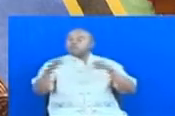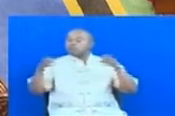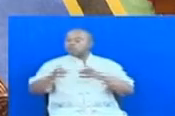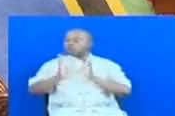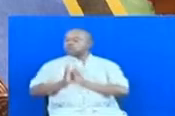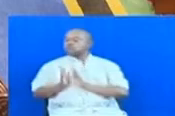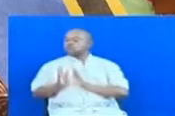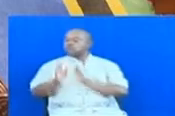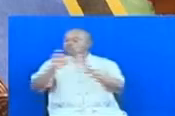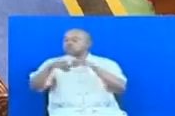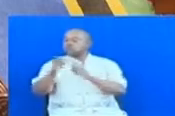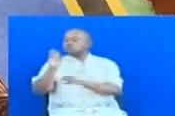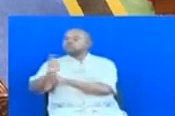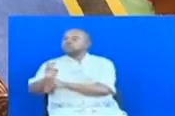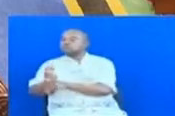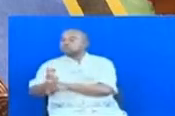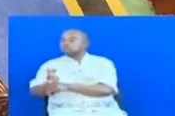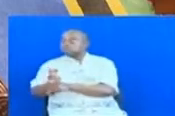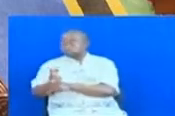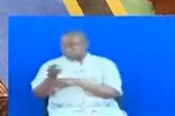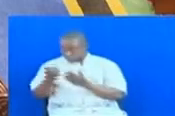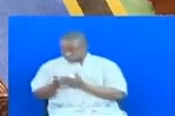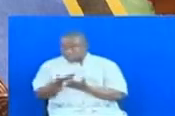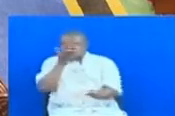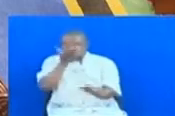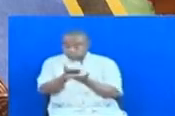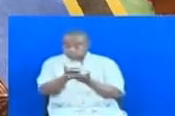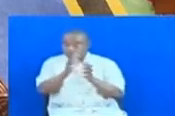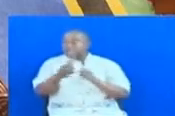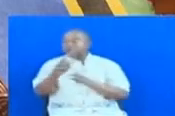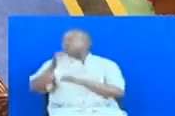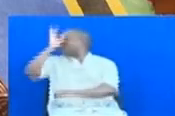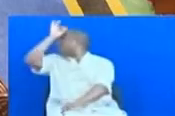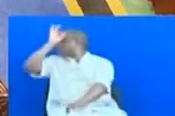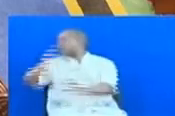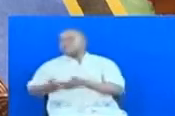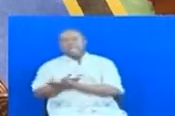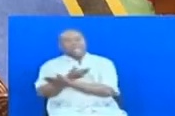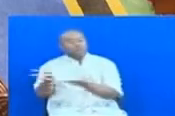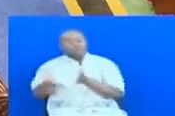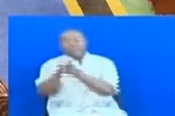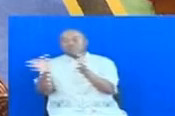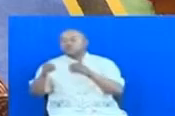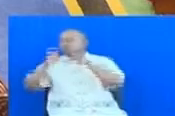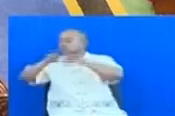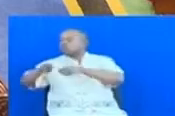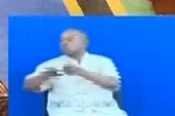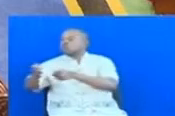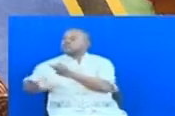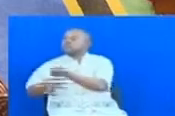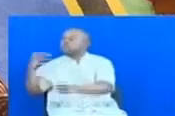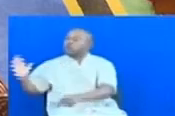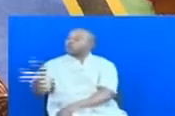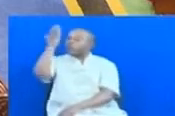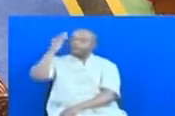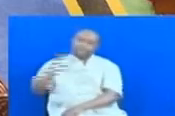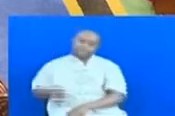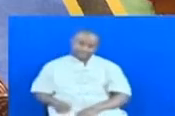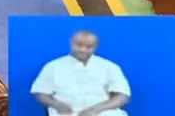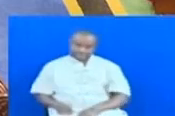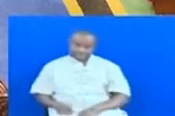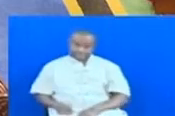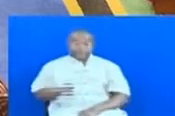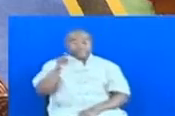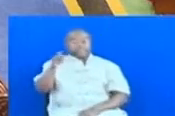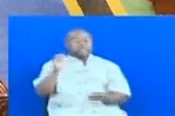imesimamia with a good recommendation, tutapeleka kwamba watu hao hawastahili tena, hawana qualification kuwa wakurugenzi wa halmashauri. Na jambo